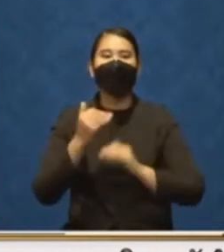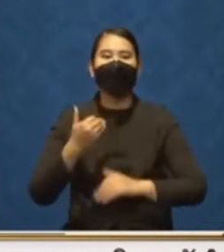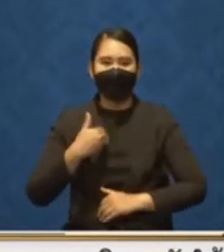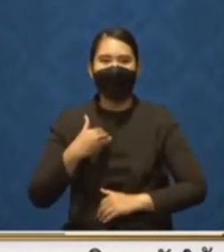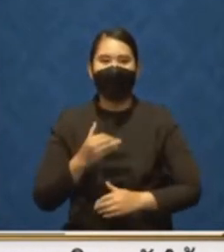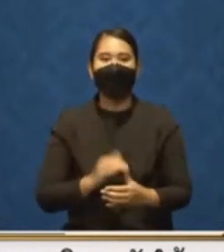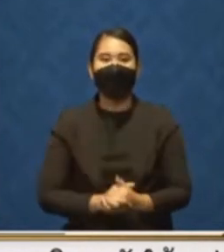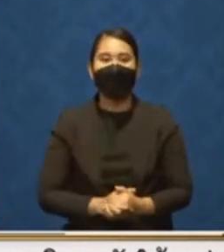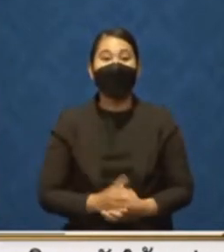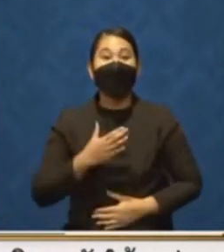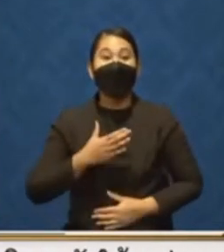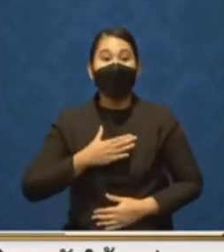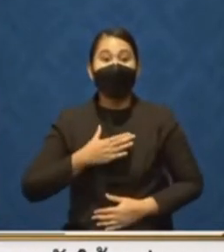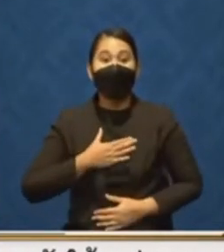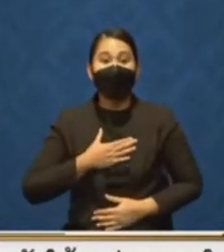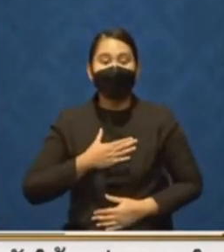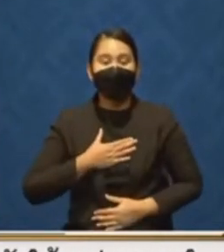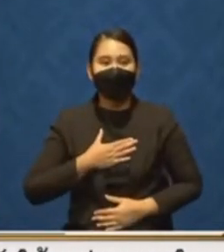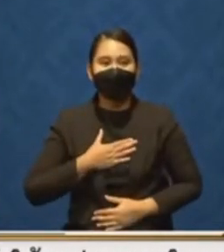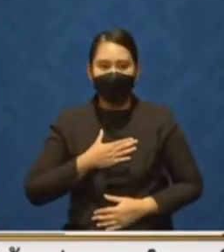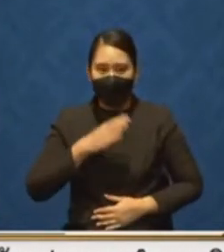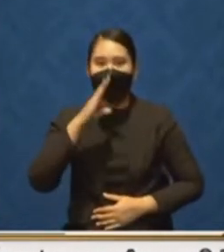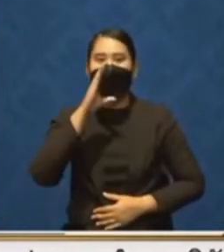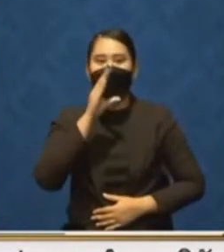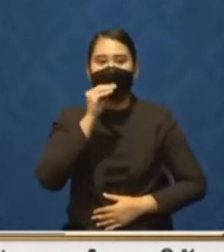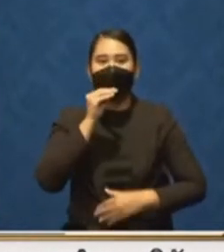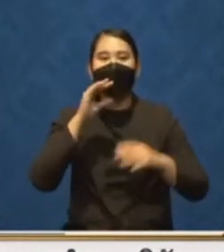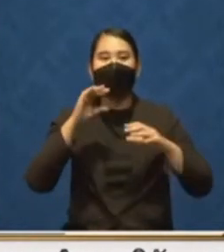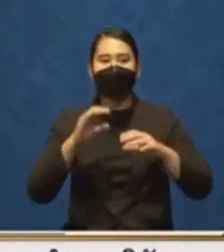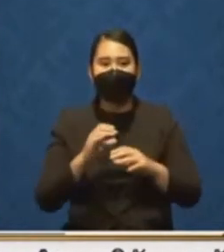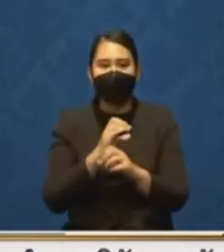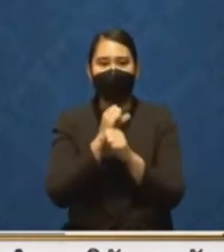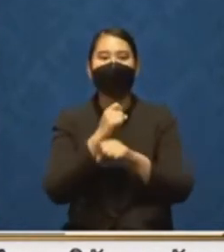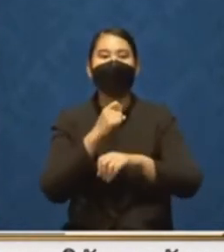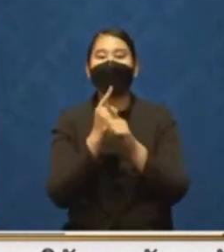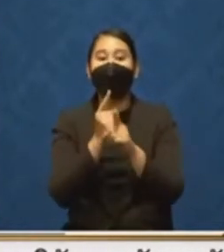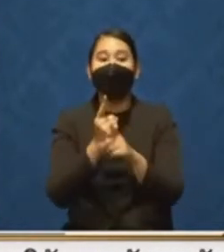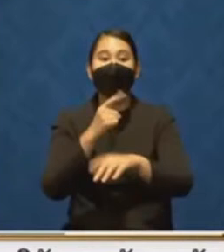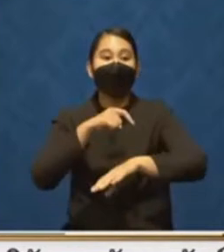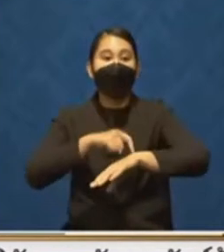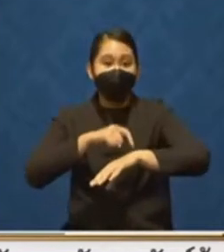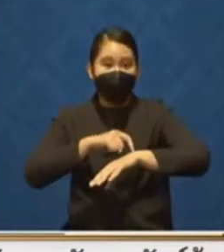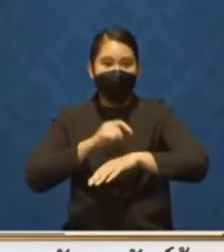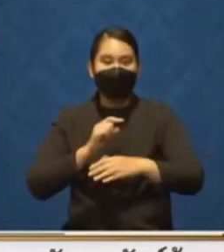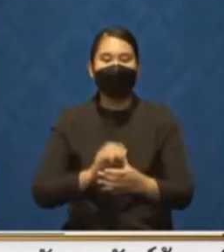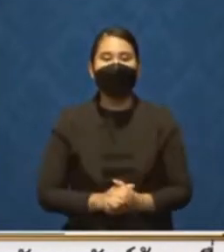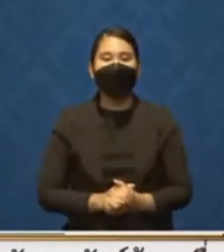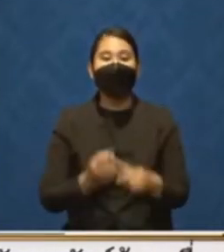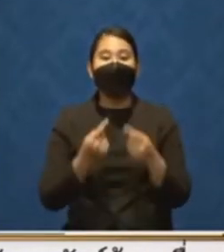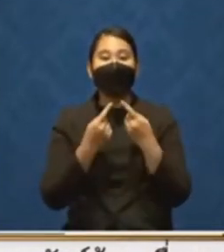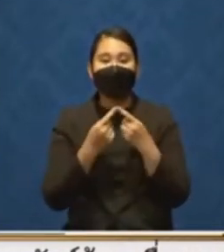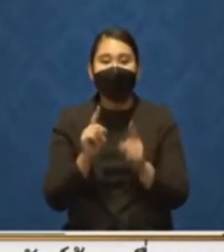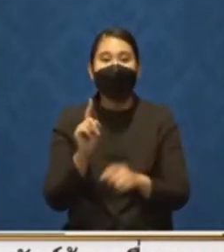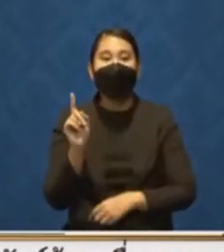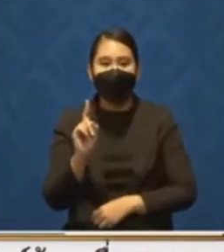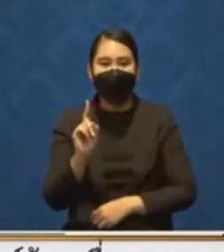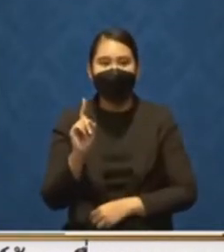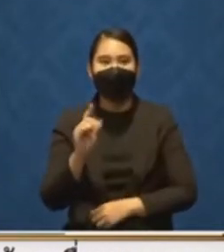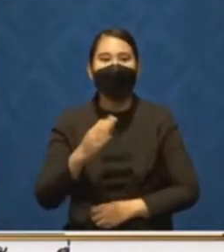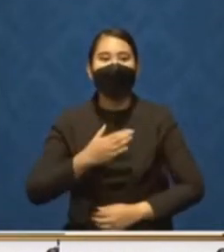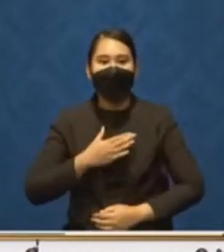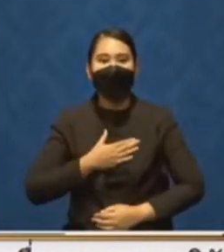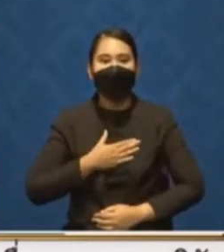ผมก็จะพูดเท่าที่ที่สามารถพูดได้นะครับในเวลาที่เรามีอยู่แต่แล้วก็ตามทุกอย่างนั้นผมจะ